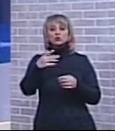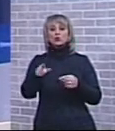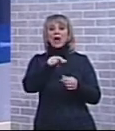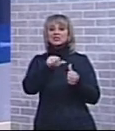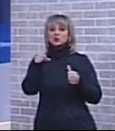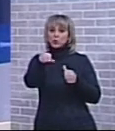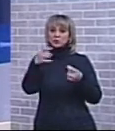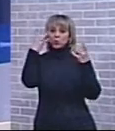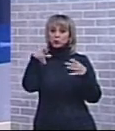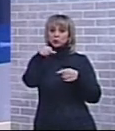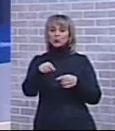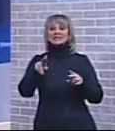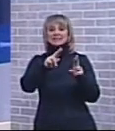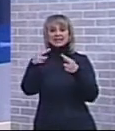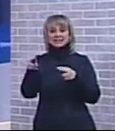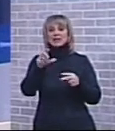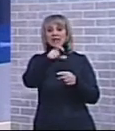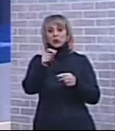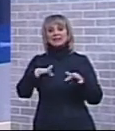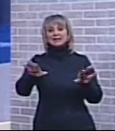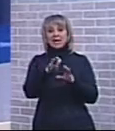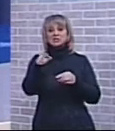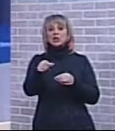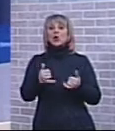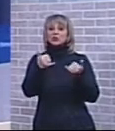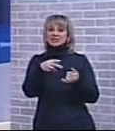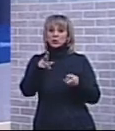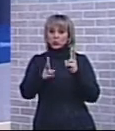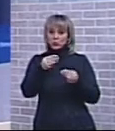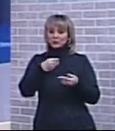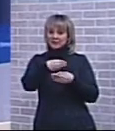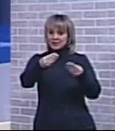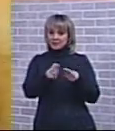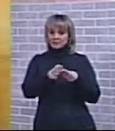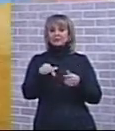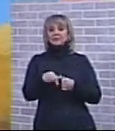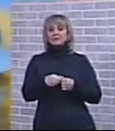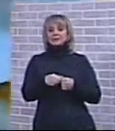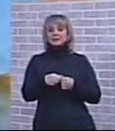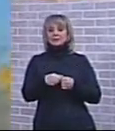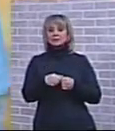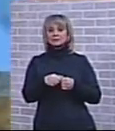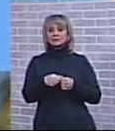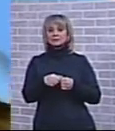об особенностях культур, станцевали народные танцы и угостились национальными блюдами.